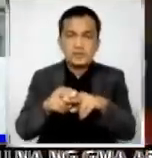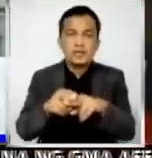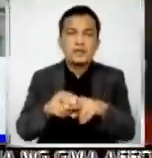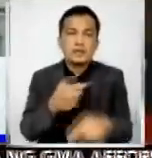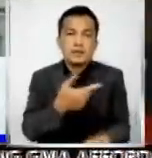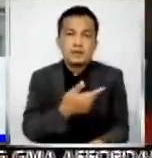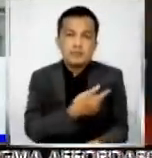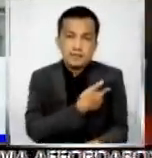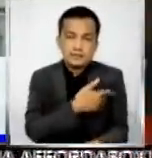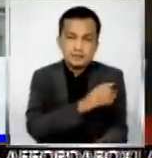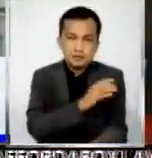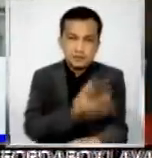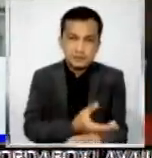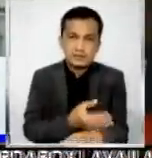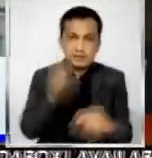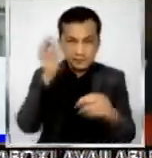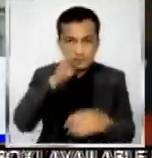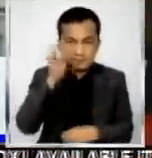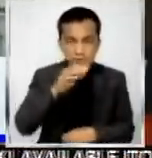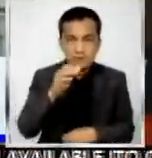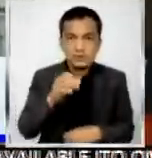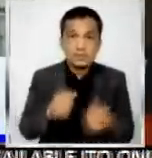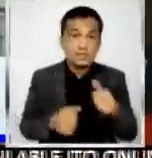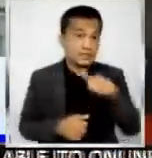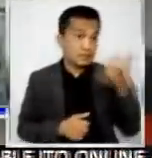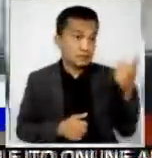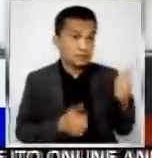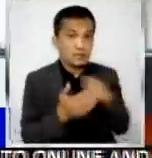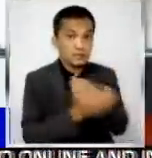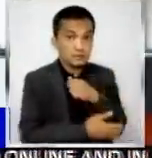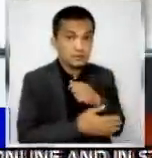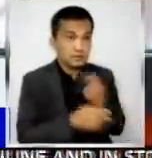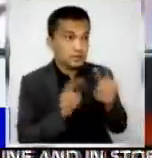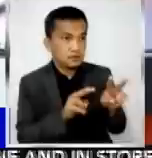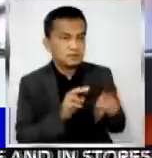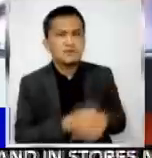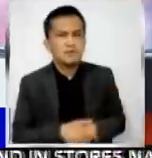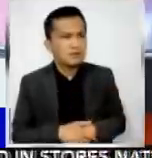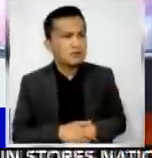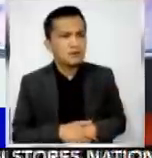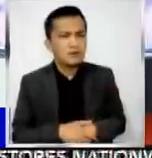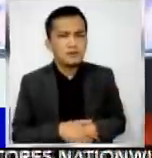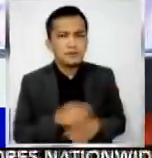Nakita natin sa mga ibang bansa, nakikita natin na binibigyan ng leeway